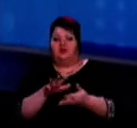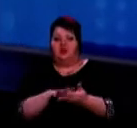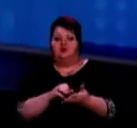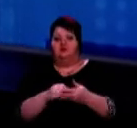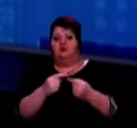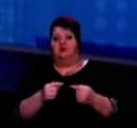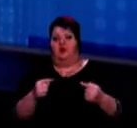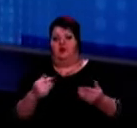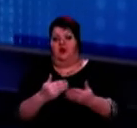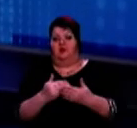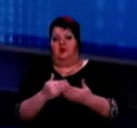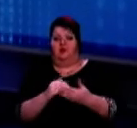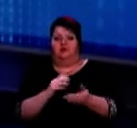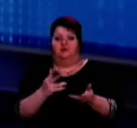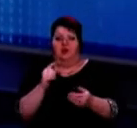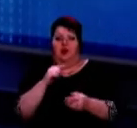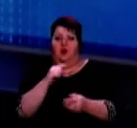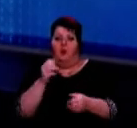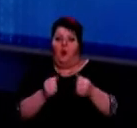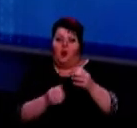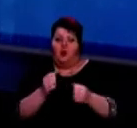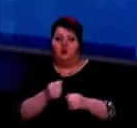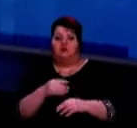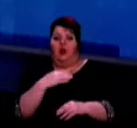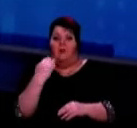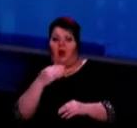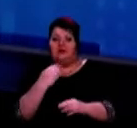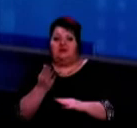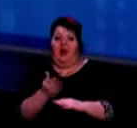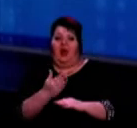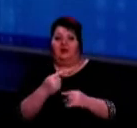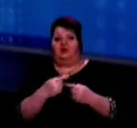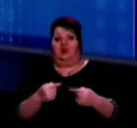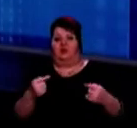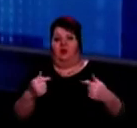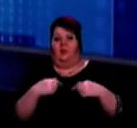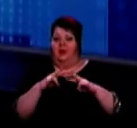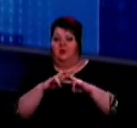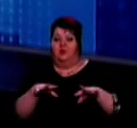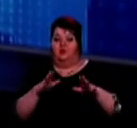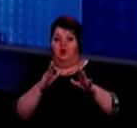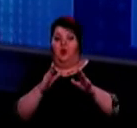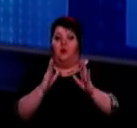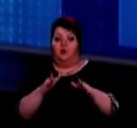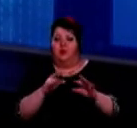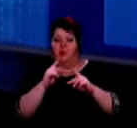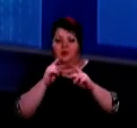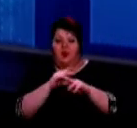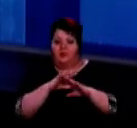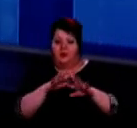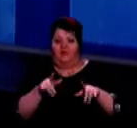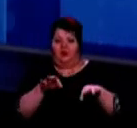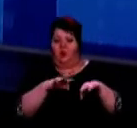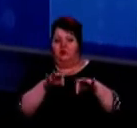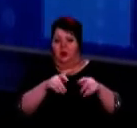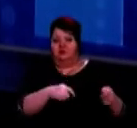ну, наприклад, кисломолочна продукція, м'ясна, рибна продукція, і ми будемо неправильно його транспортувати, от десь ми порушимо якийсь